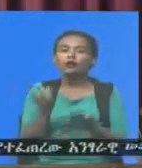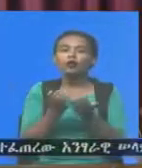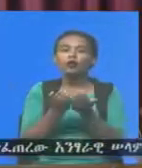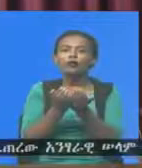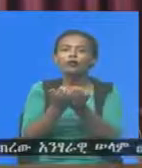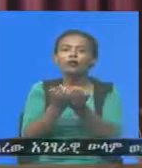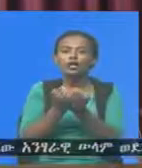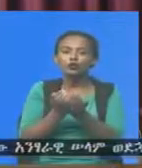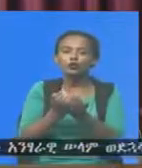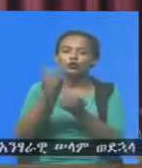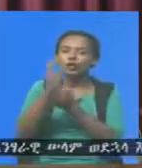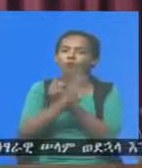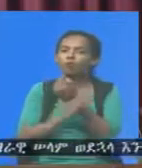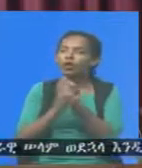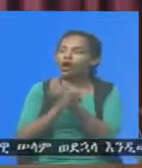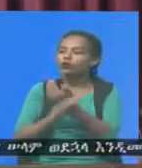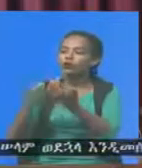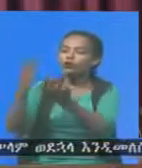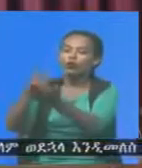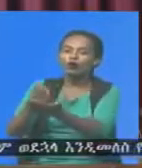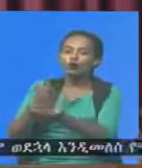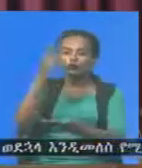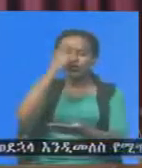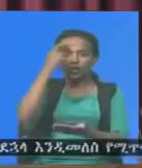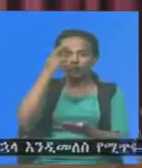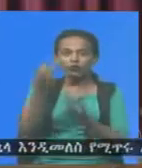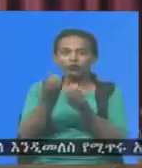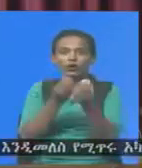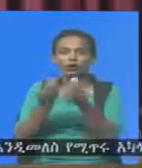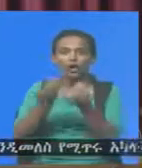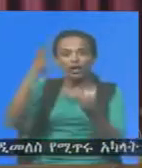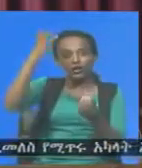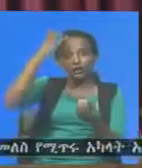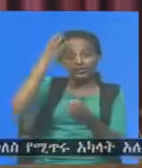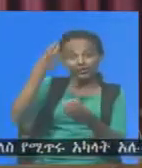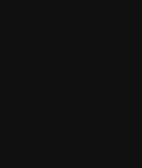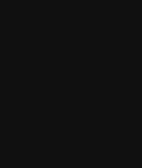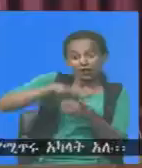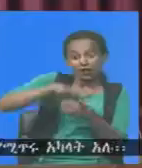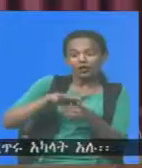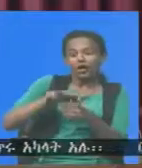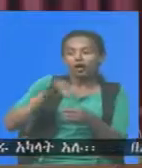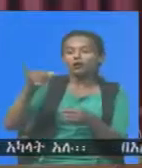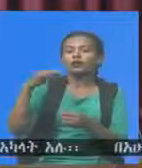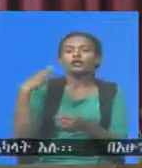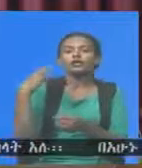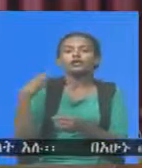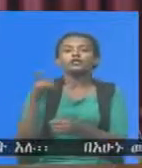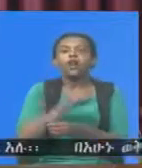በየሀገሩ ይቆማሉ ምክንያቱም ማርኬቲንግ ላይ ያው የመንግስት ቅጥረኛ እንደ ግልስ ማለት